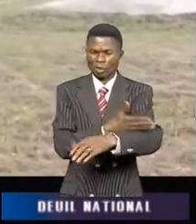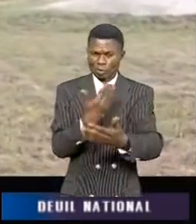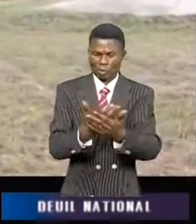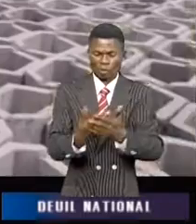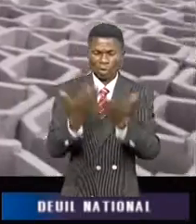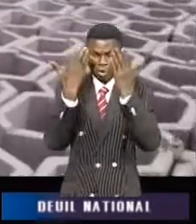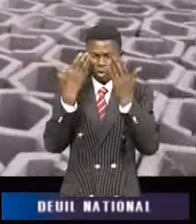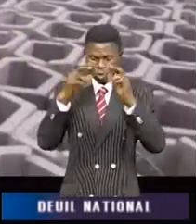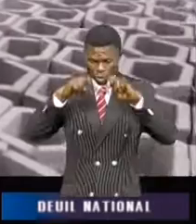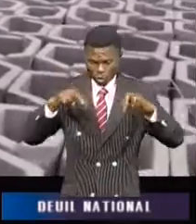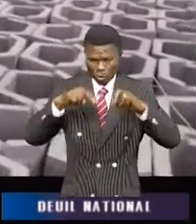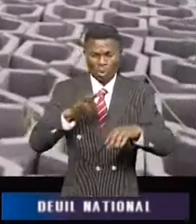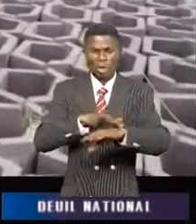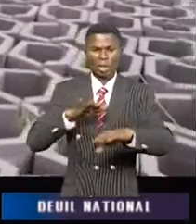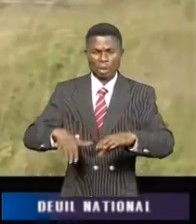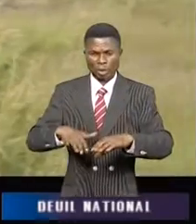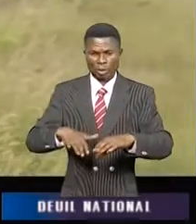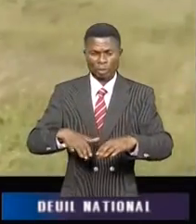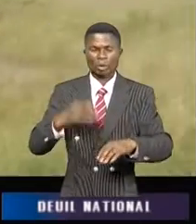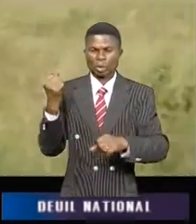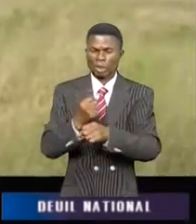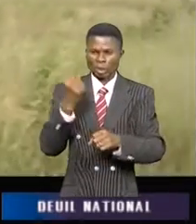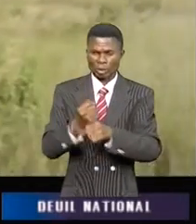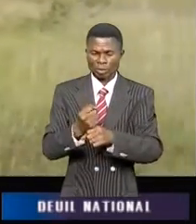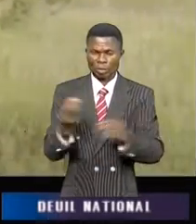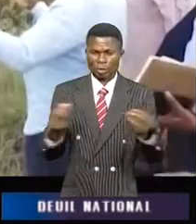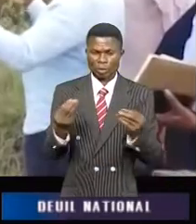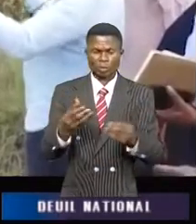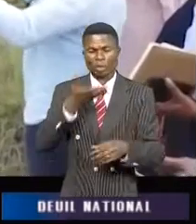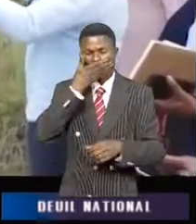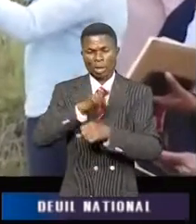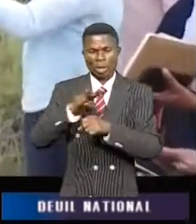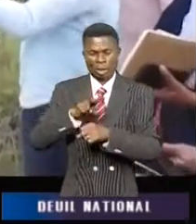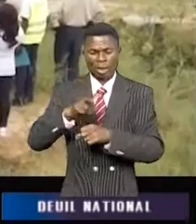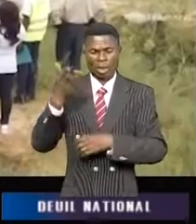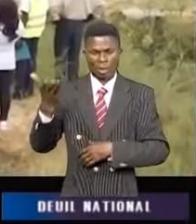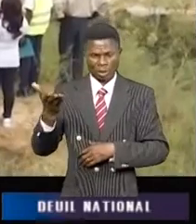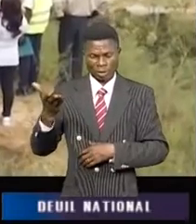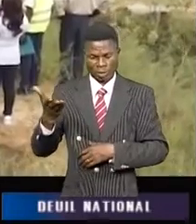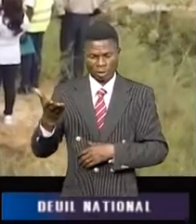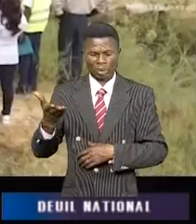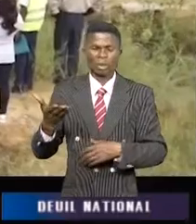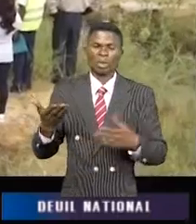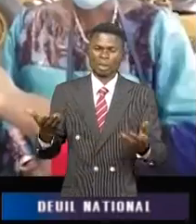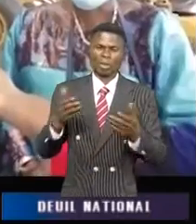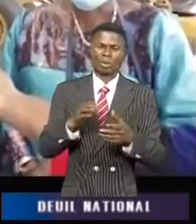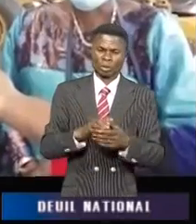études qui ont connu du retard dans leur exécution suite à la pandémie planétaire sanitaire due au Covid-19. Et il était prévu